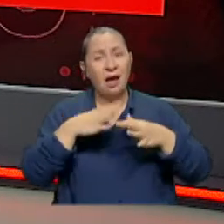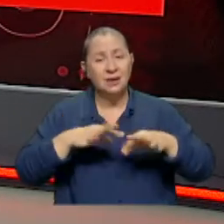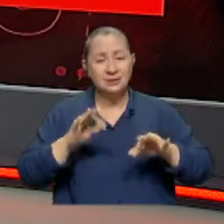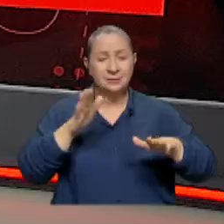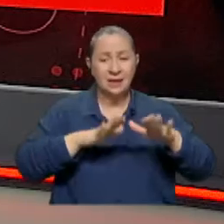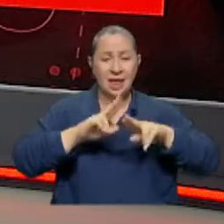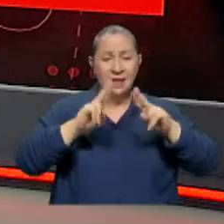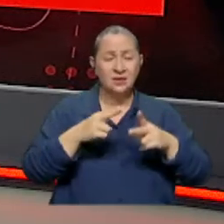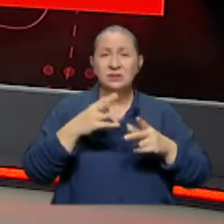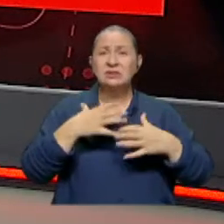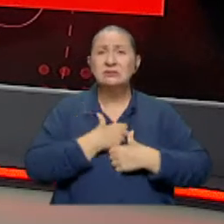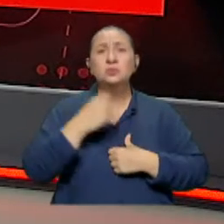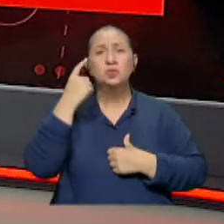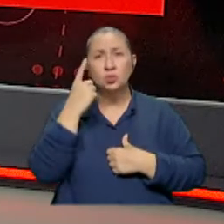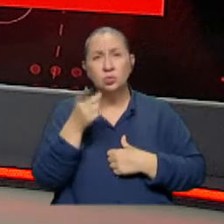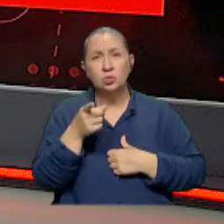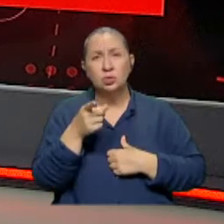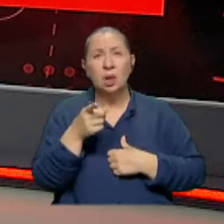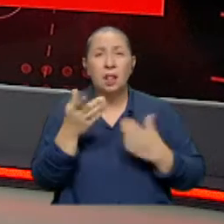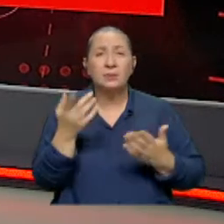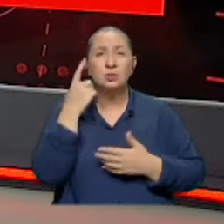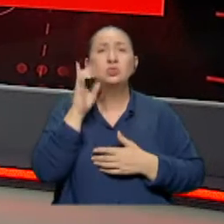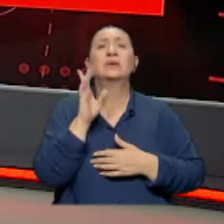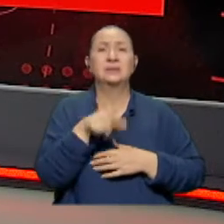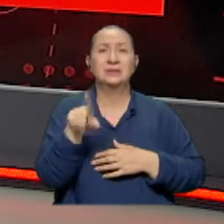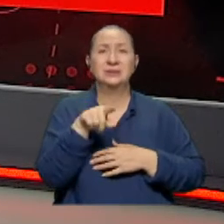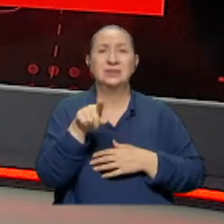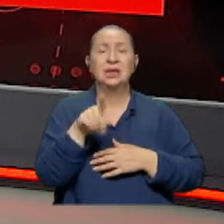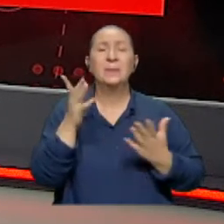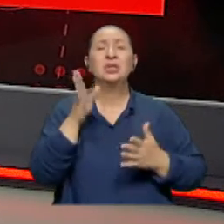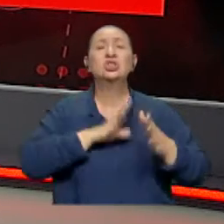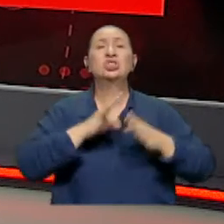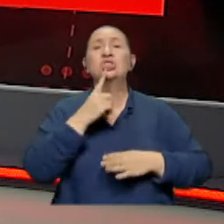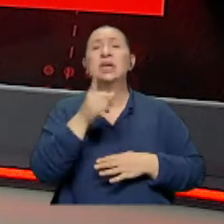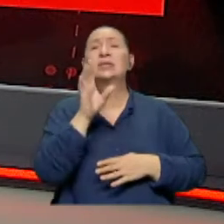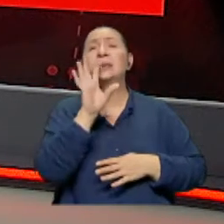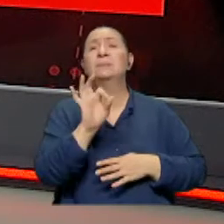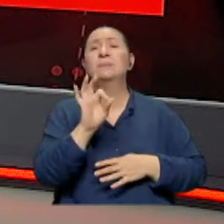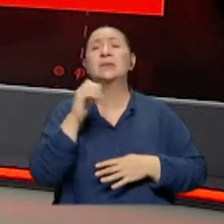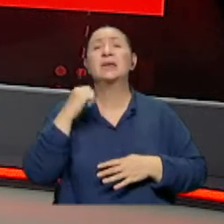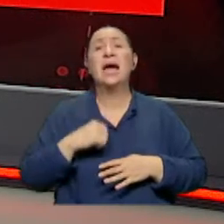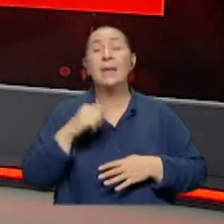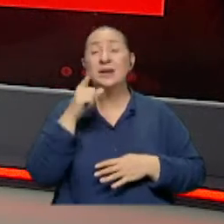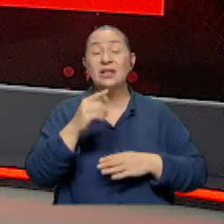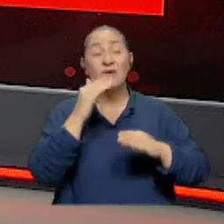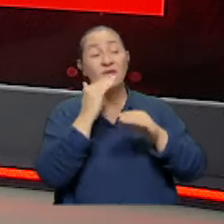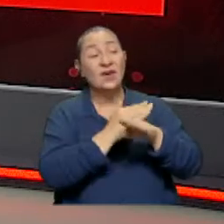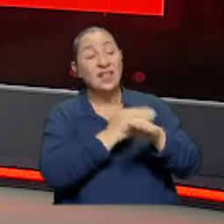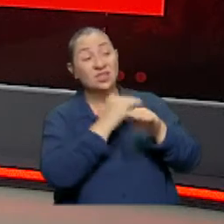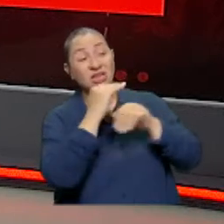hazırlık yapan esnafın mağduriyeti düşünüldü mü Elbette düşünülmedi Peki şikayetçi kim Kaymakamın